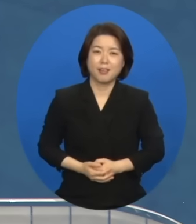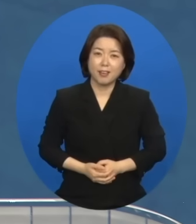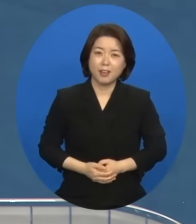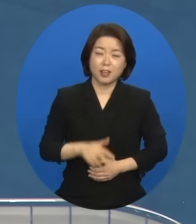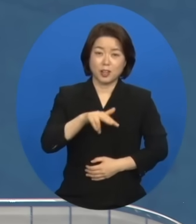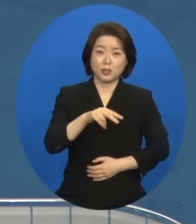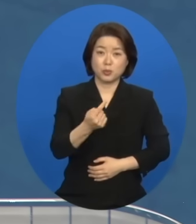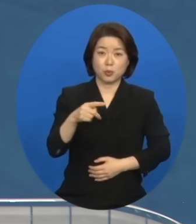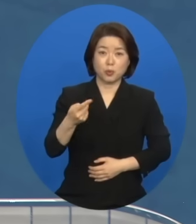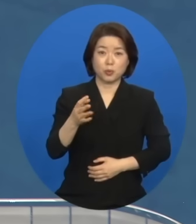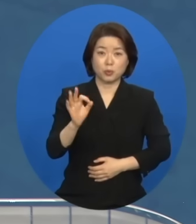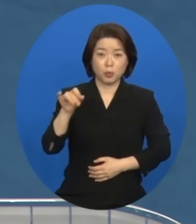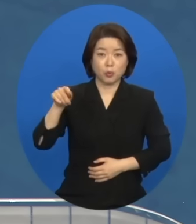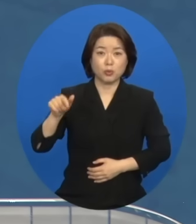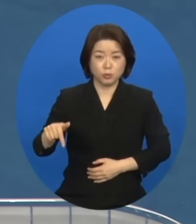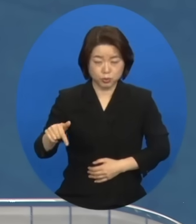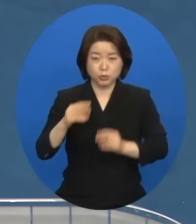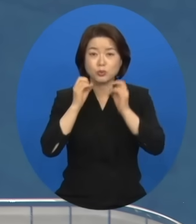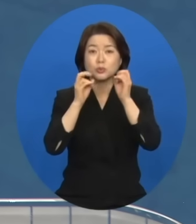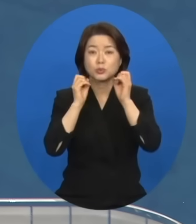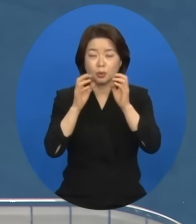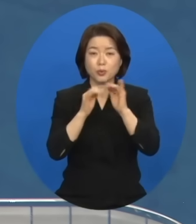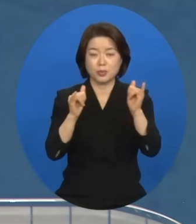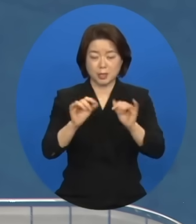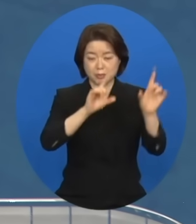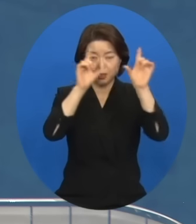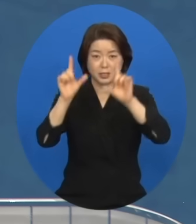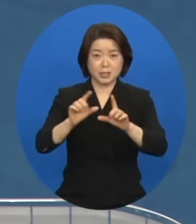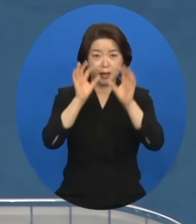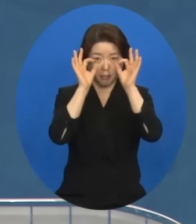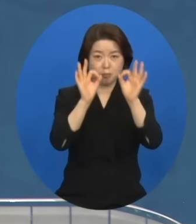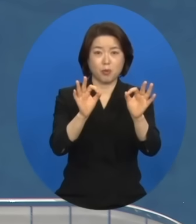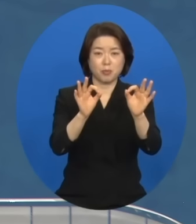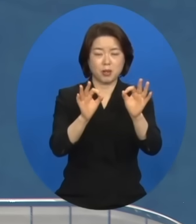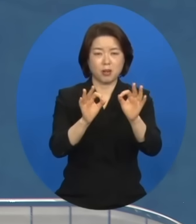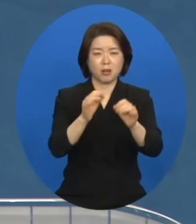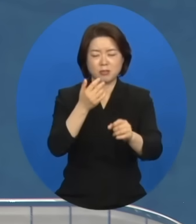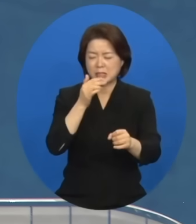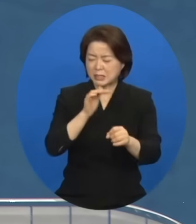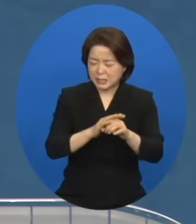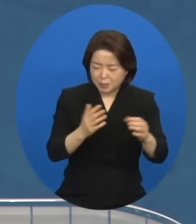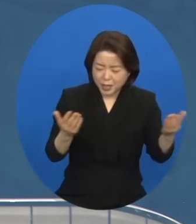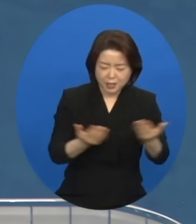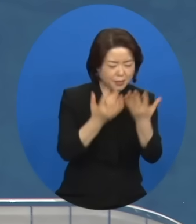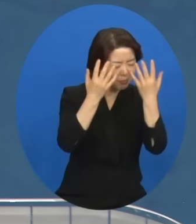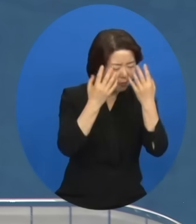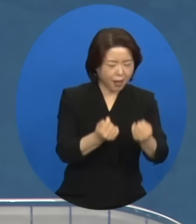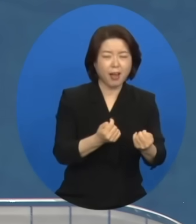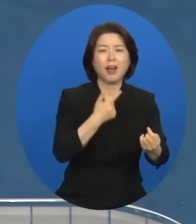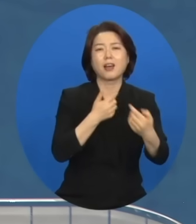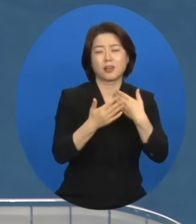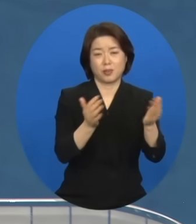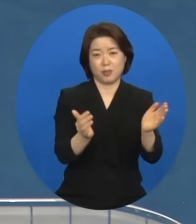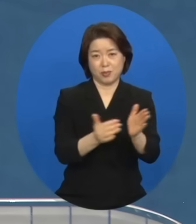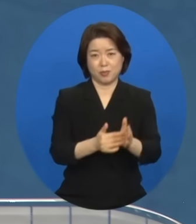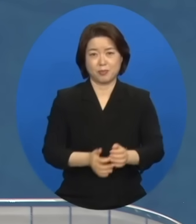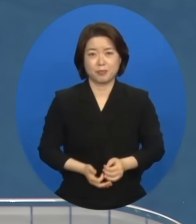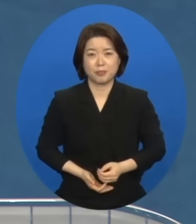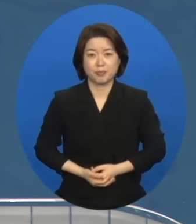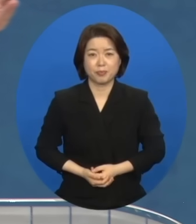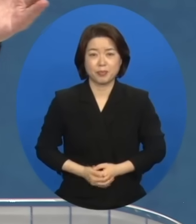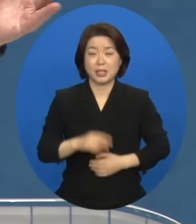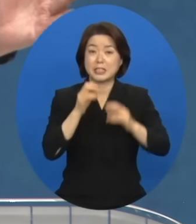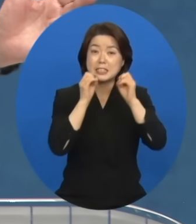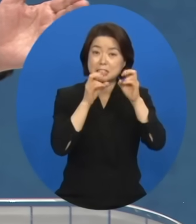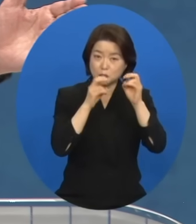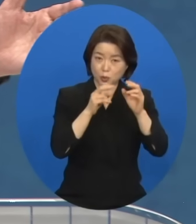조동욱 선교사님 그 선교사님의 삶 속에 기가 막힌 어려운 일들이 많았습니다. 그